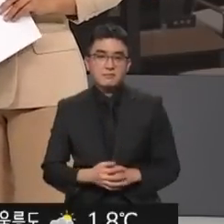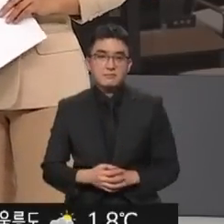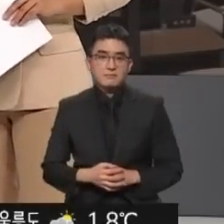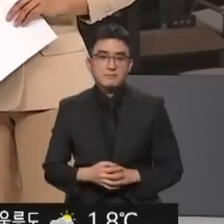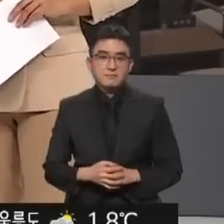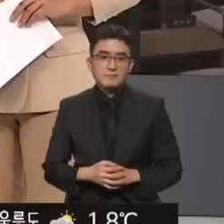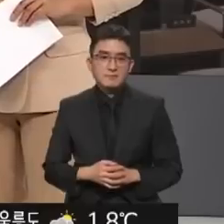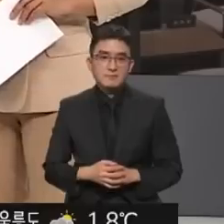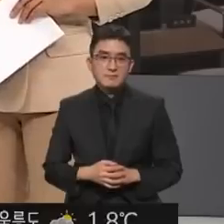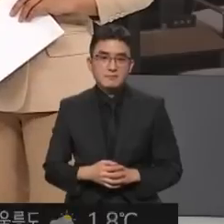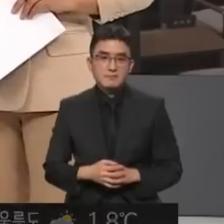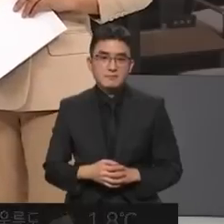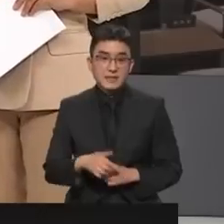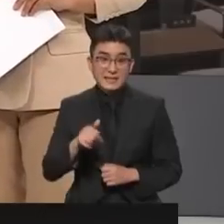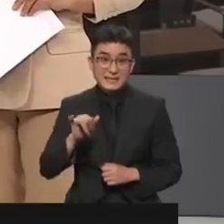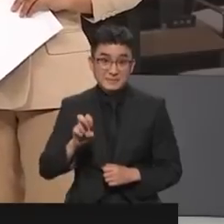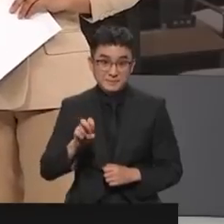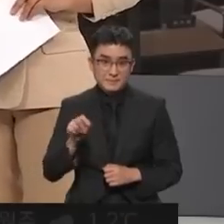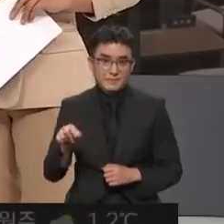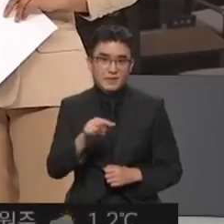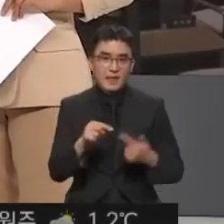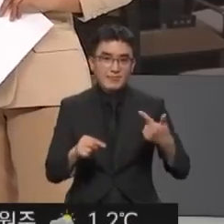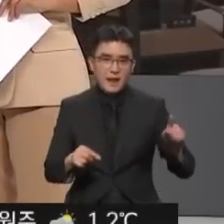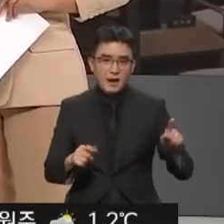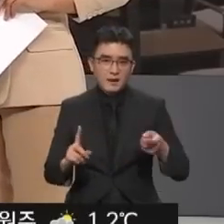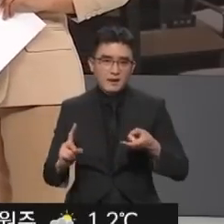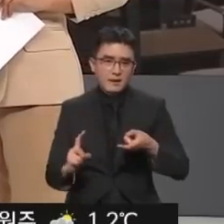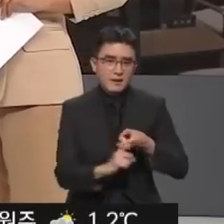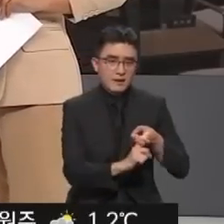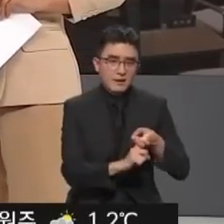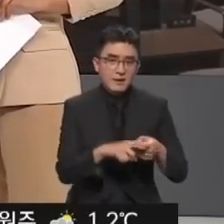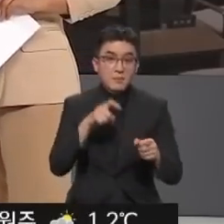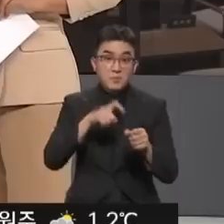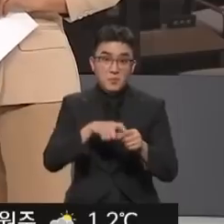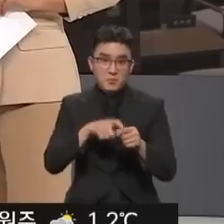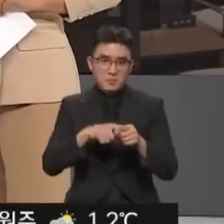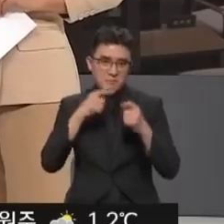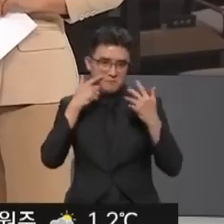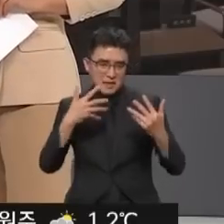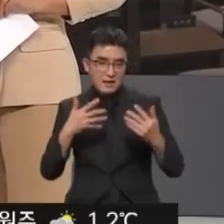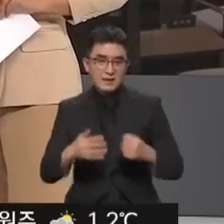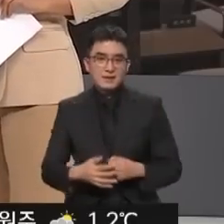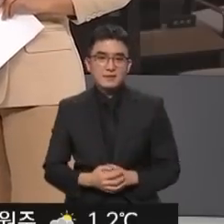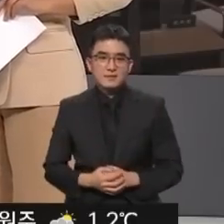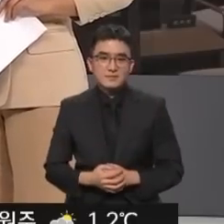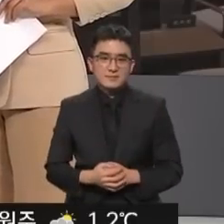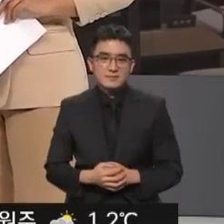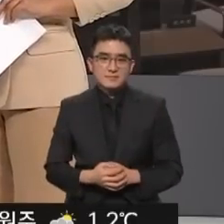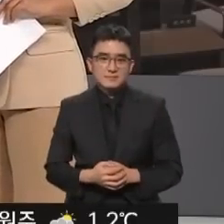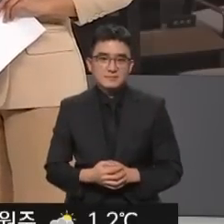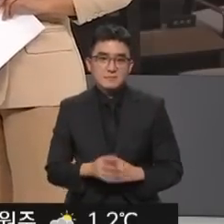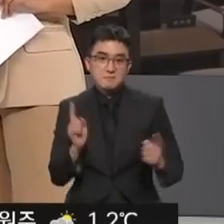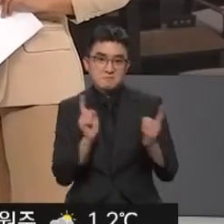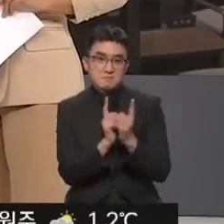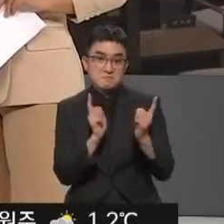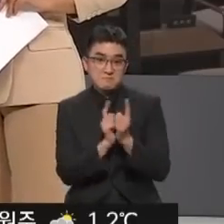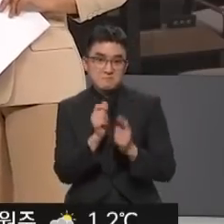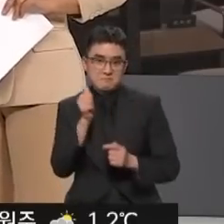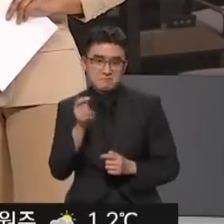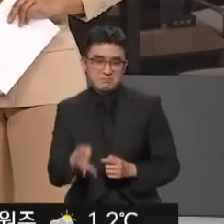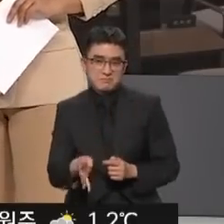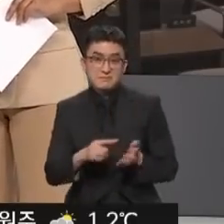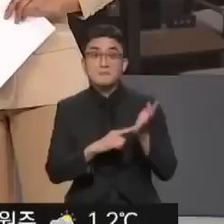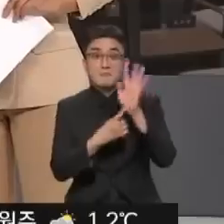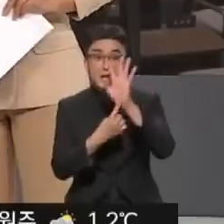일단 나경원 전 의원의 이탈표부터 붙잡겠다는 심산인 듯합니다. 나 전 의원과의 접촉면 늘리고 있다 강조했습니다.